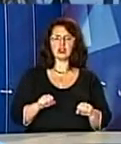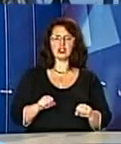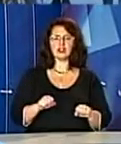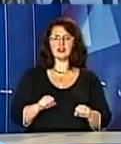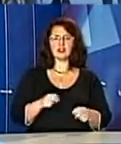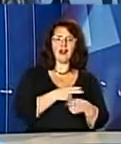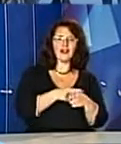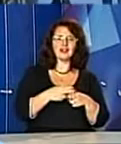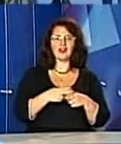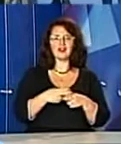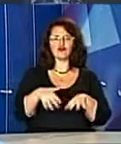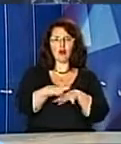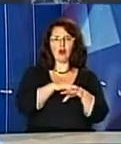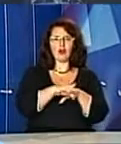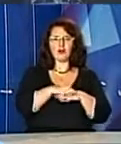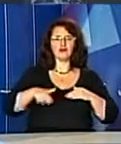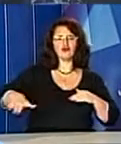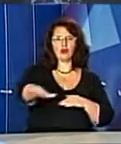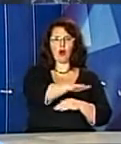можливість якісного громадського простору.